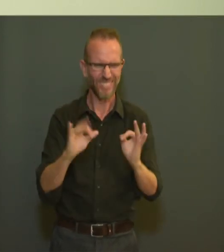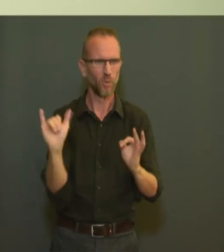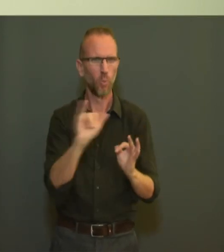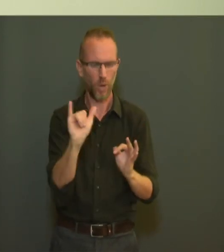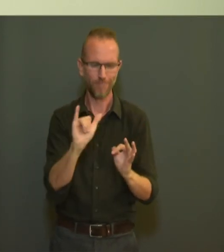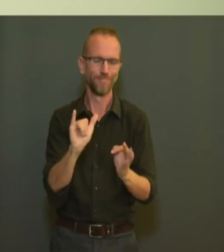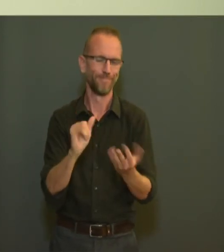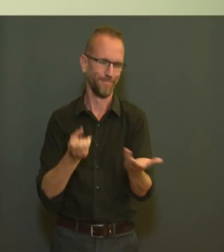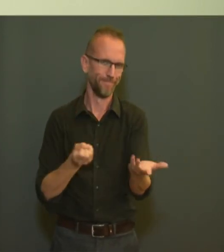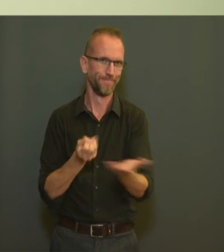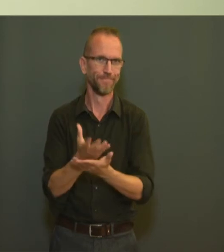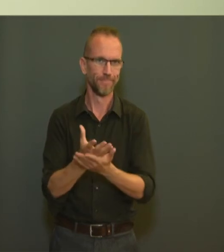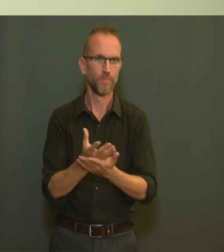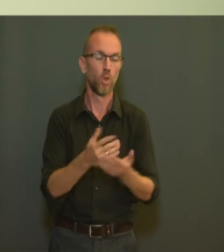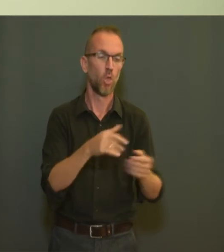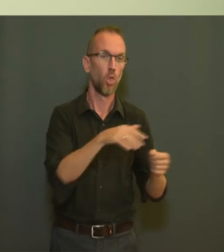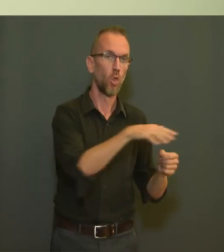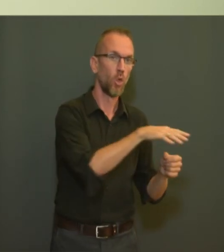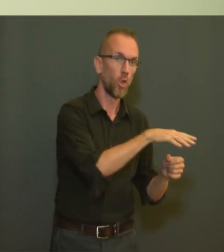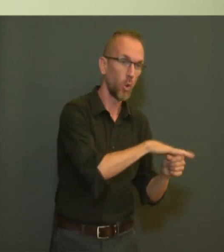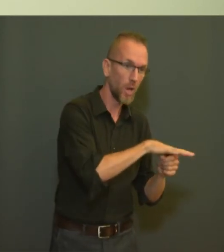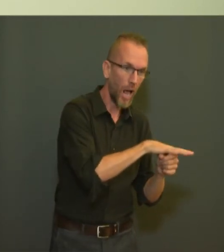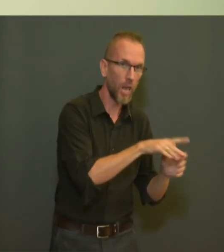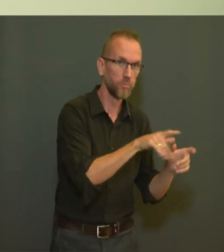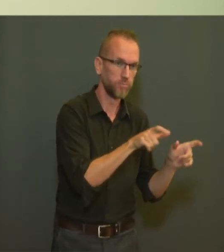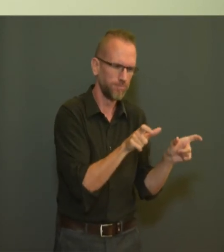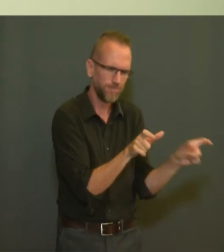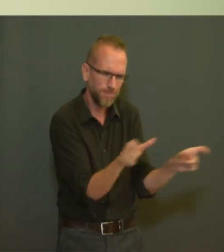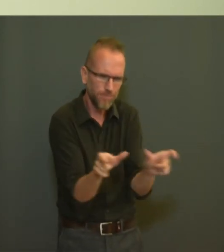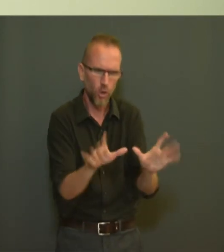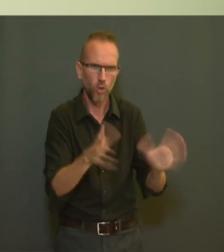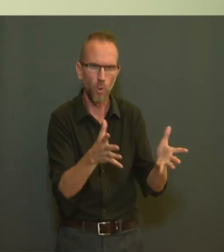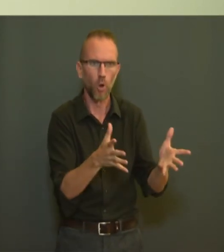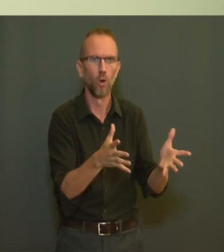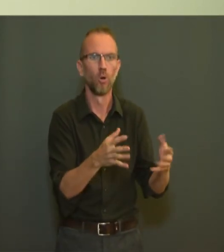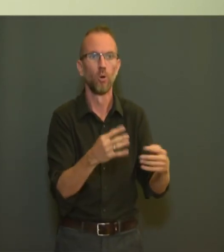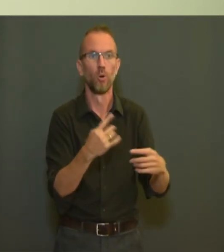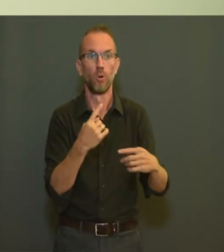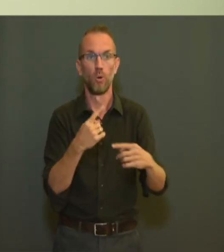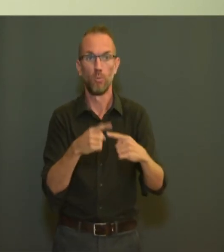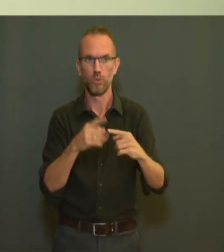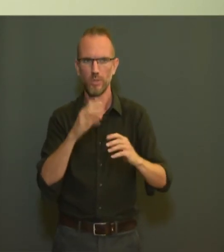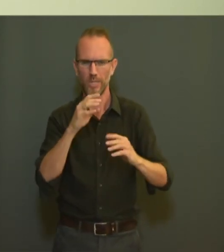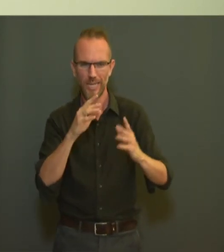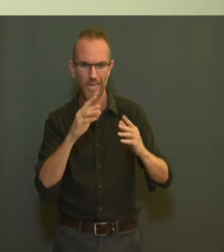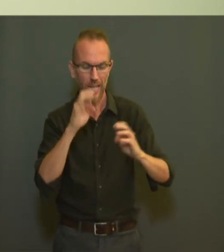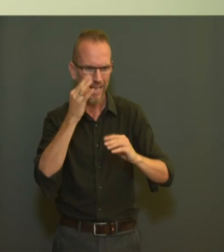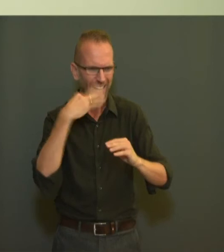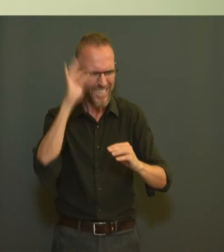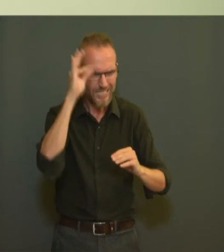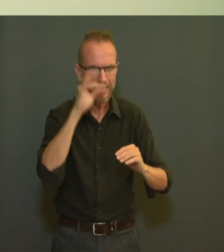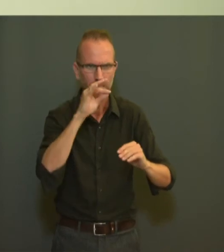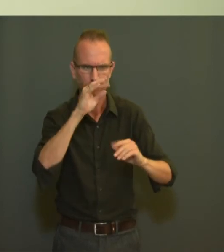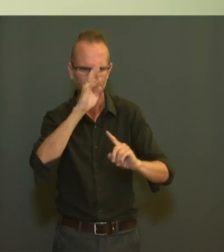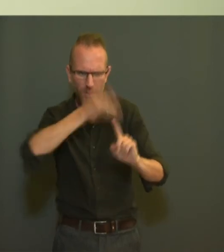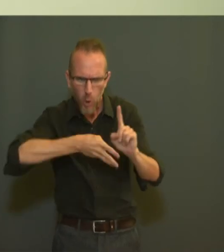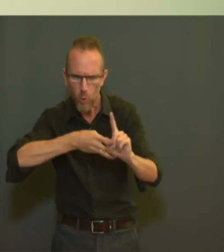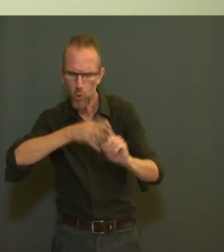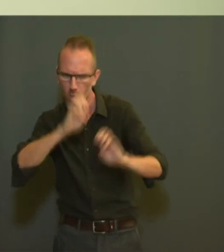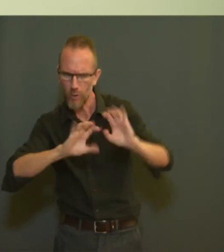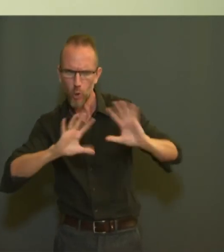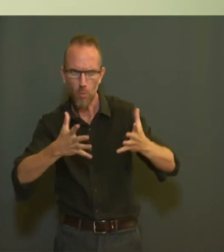monitoring local et le management du risque localement, régionalement en Belgique.